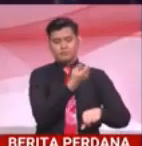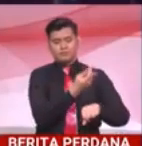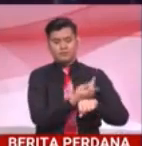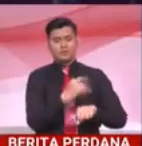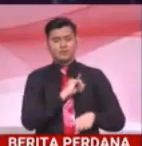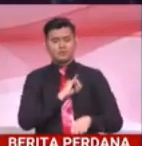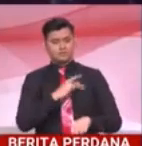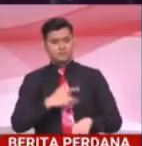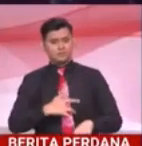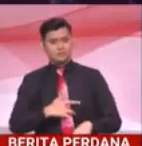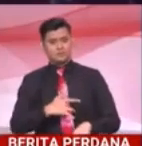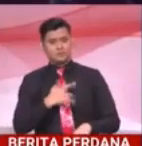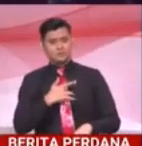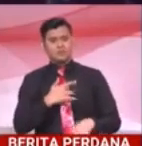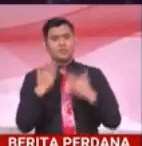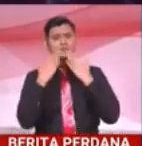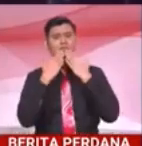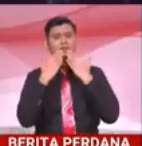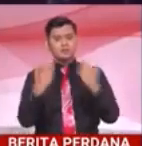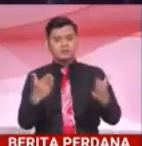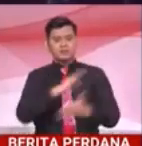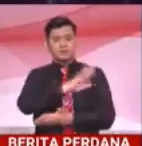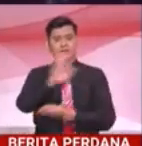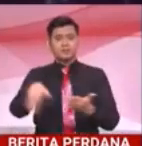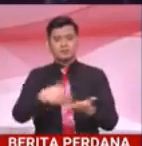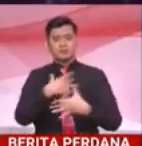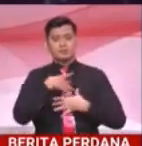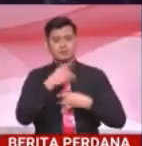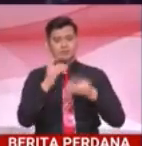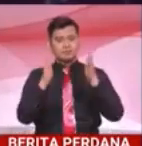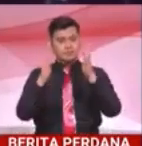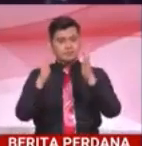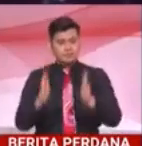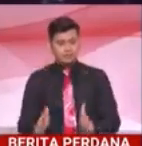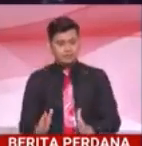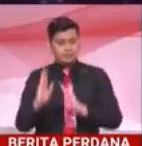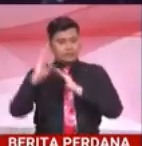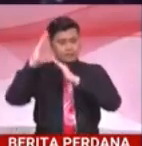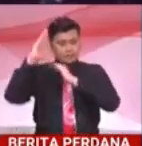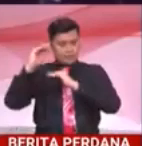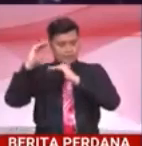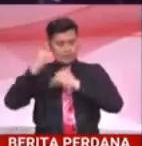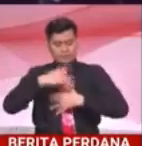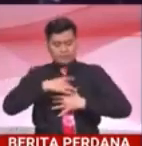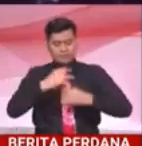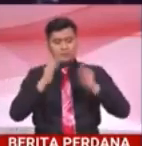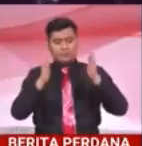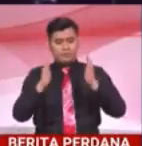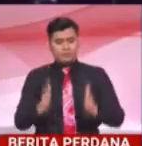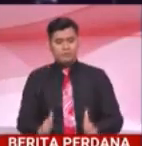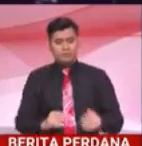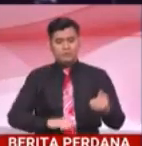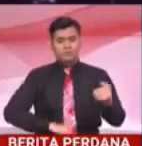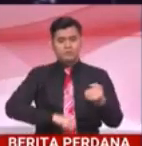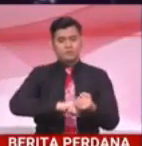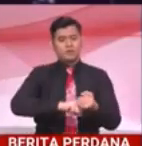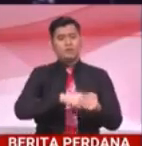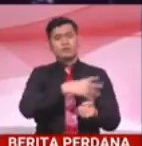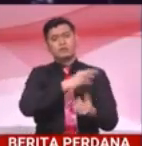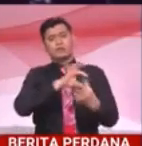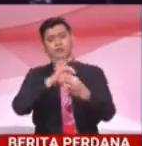kasih dan apado pada zona pun dapat minyak sini ya karena harap sangat-sangat semoga habis abaten kita nilai kekasih